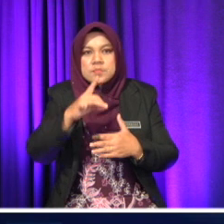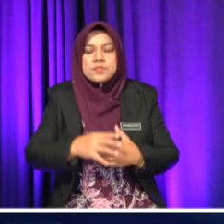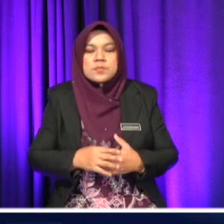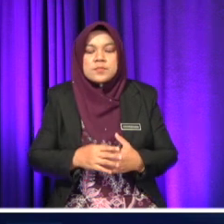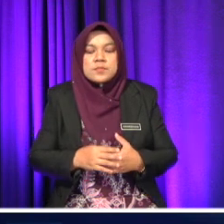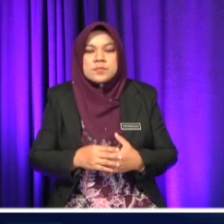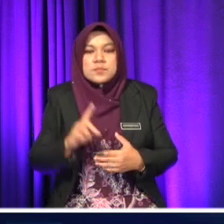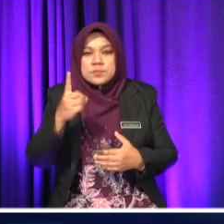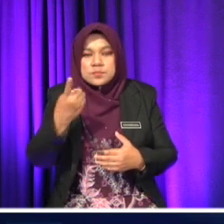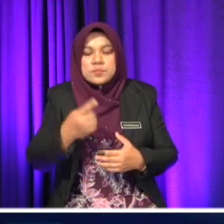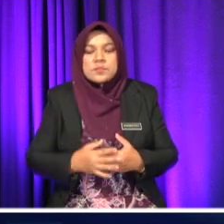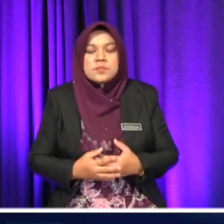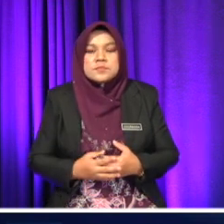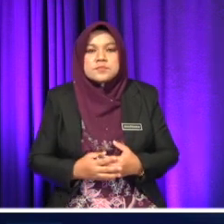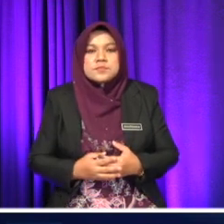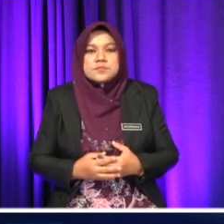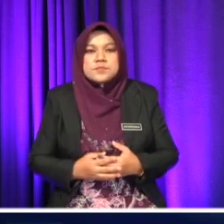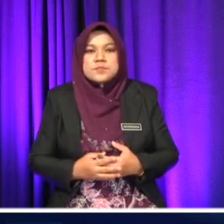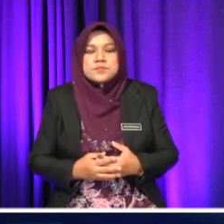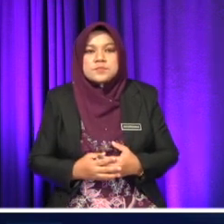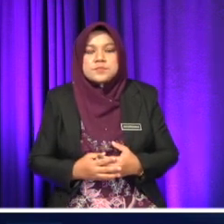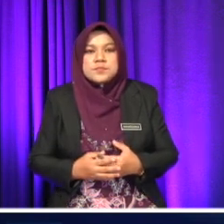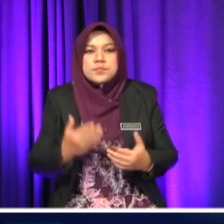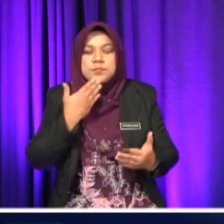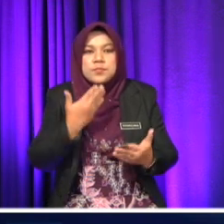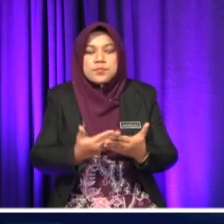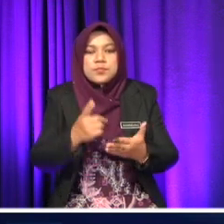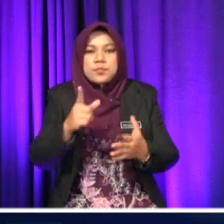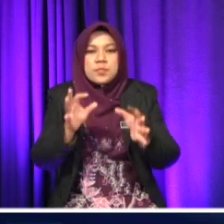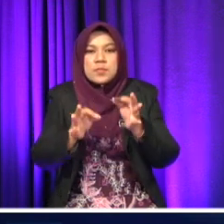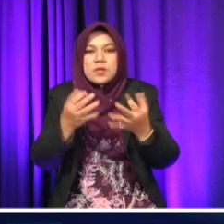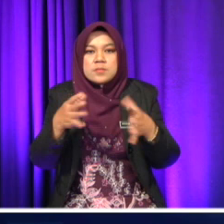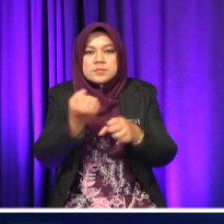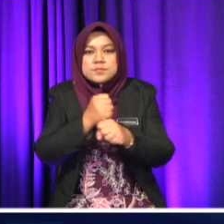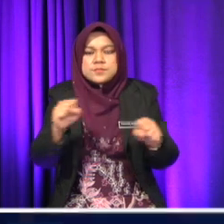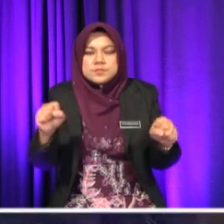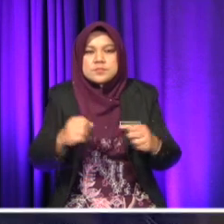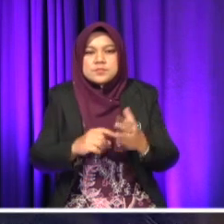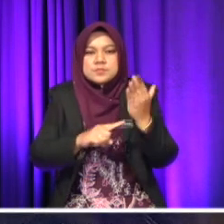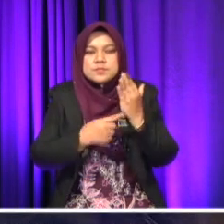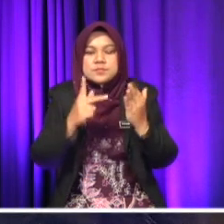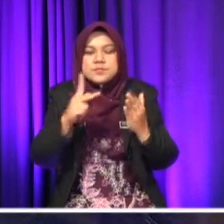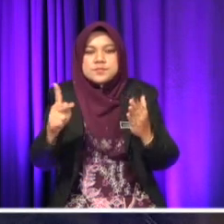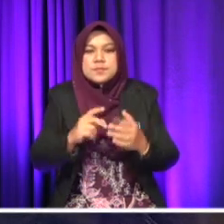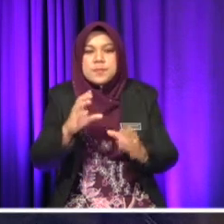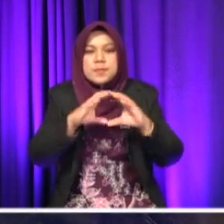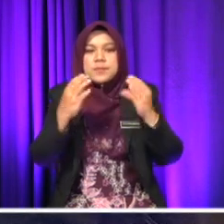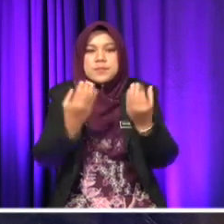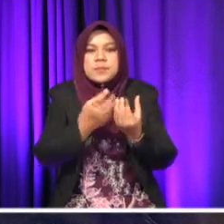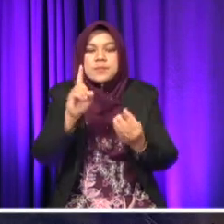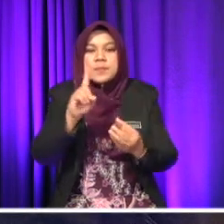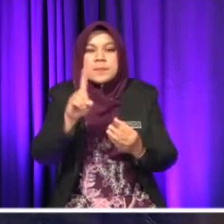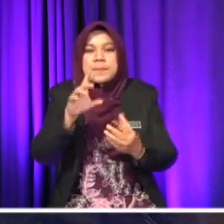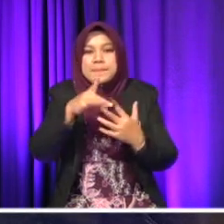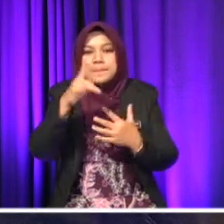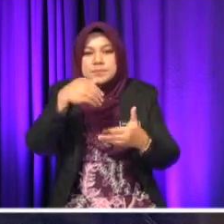sampul surat Cikgu baiklah kalau udah bersedia kita pilih sampul